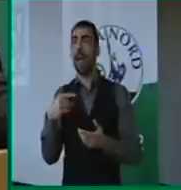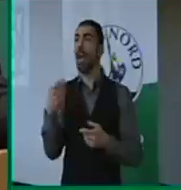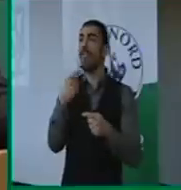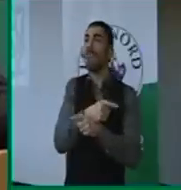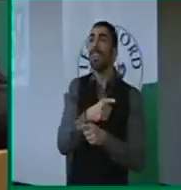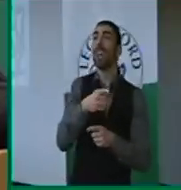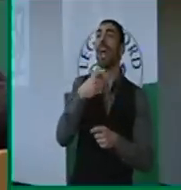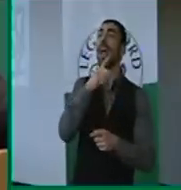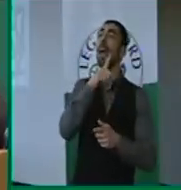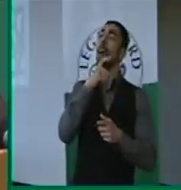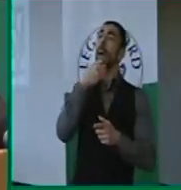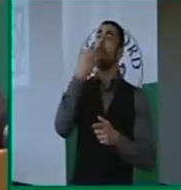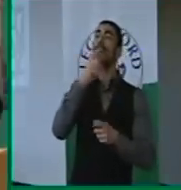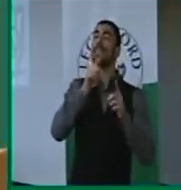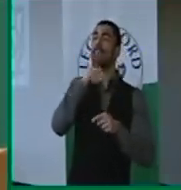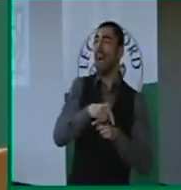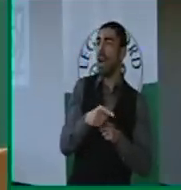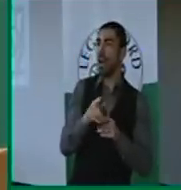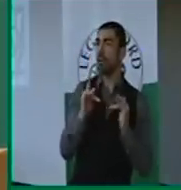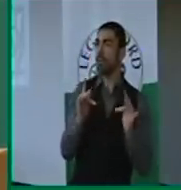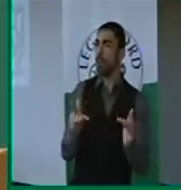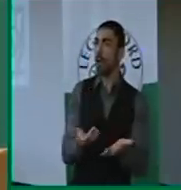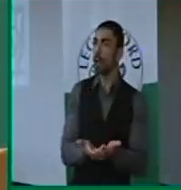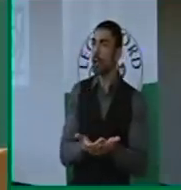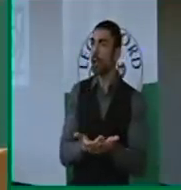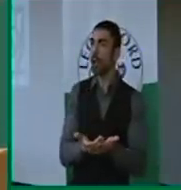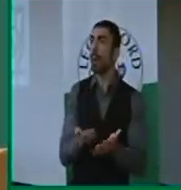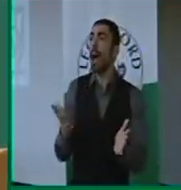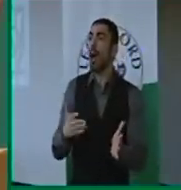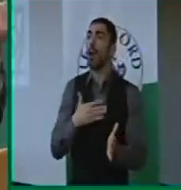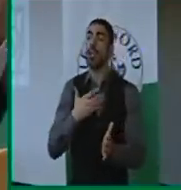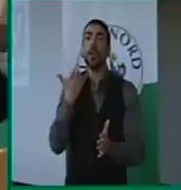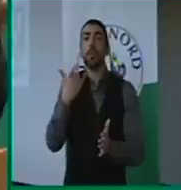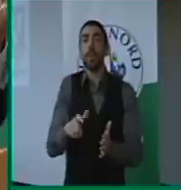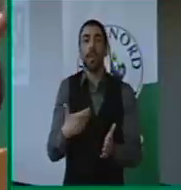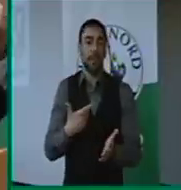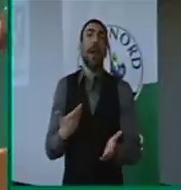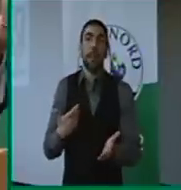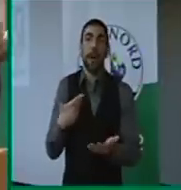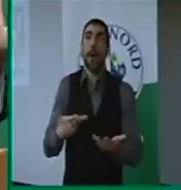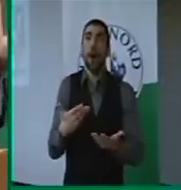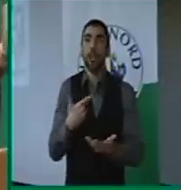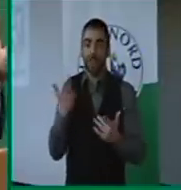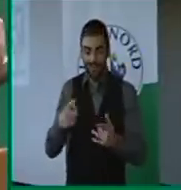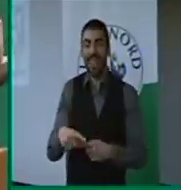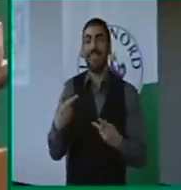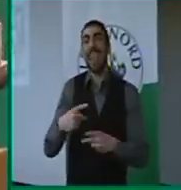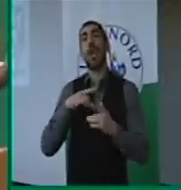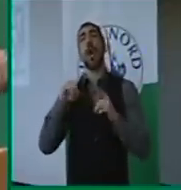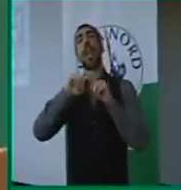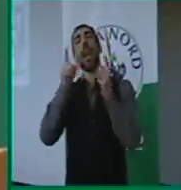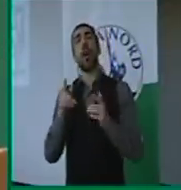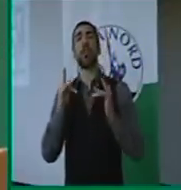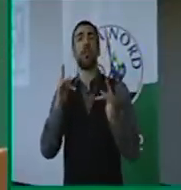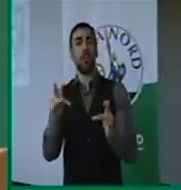Milano vuoto il negozio però è contento perché questo signore che vabbè Oggi sì è vero avevo il negozio vuoto Non ho venduto